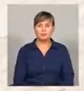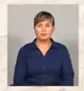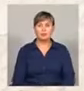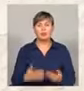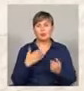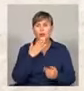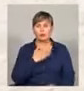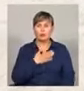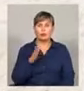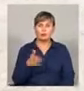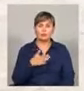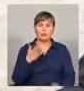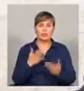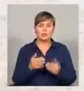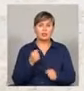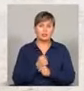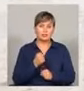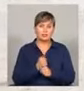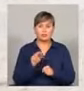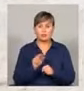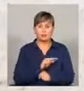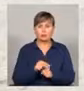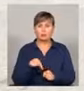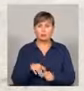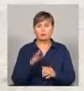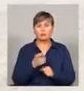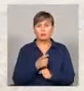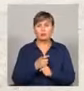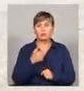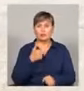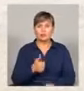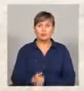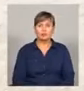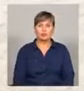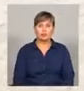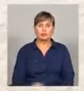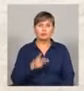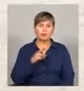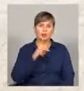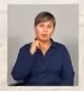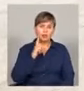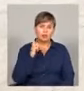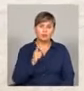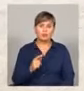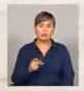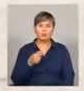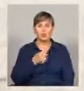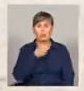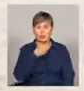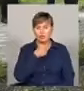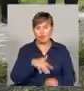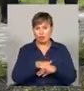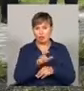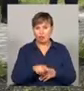люблю гулять. Если сделают реконструкцию, мне кажется, это будет очень даже хорошо. Для молодежи, для пожилого